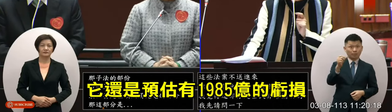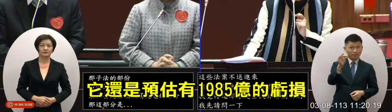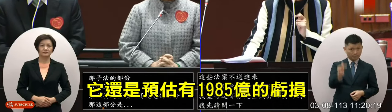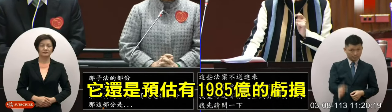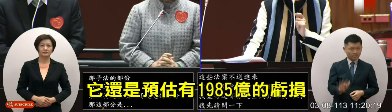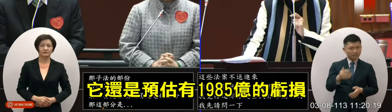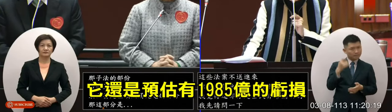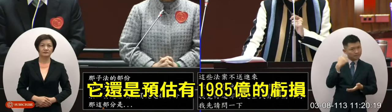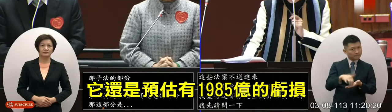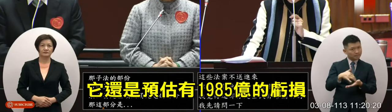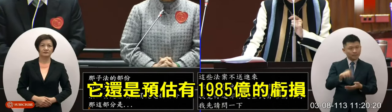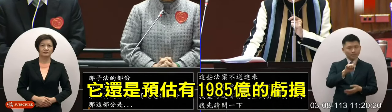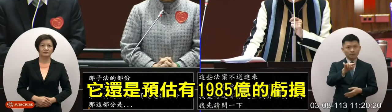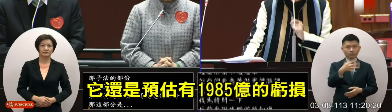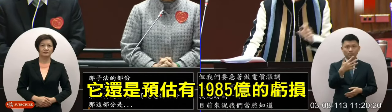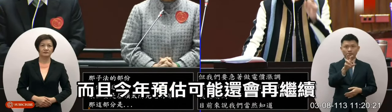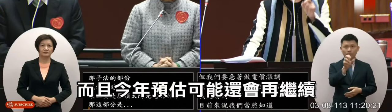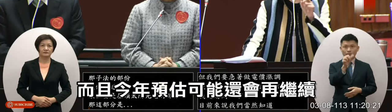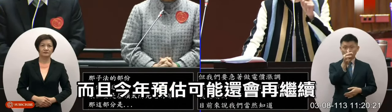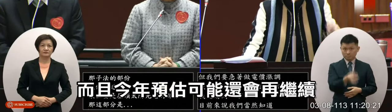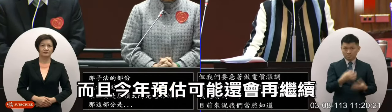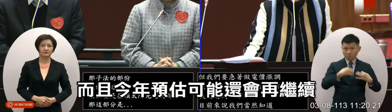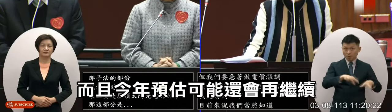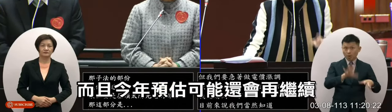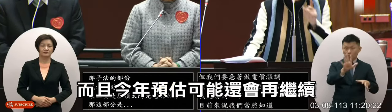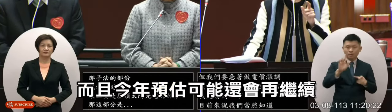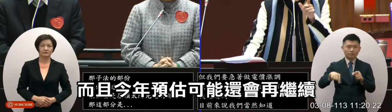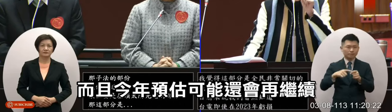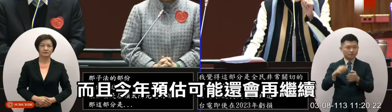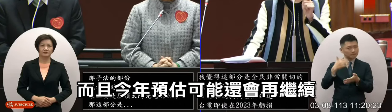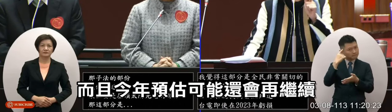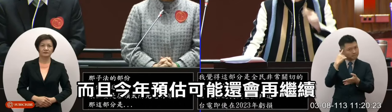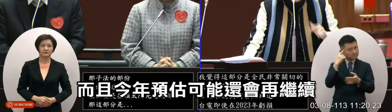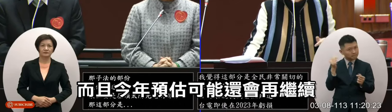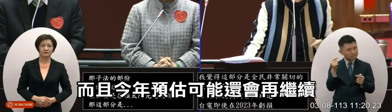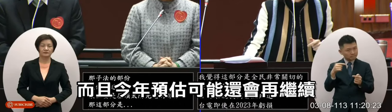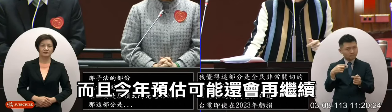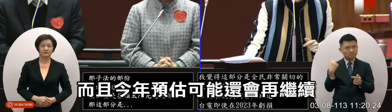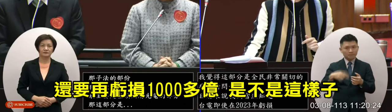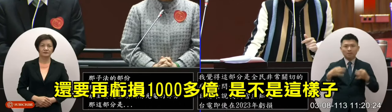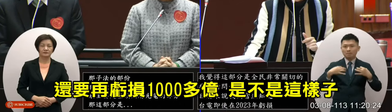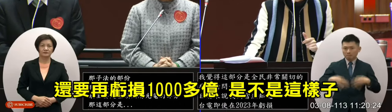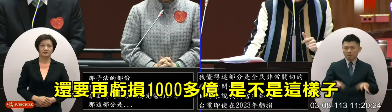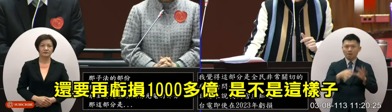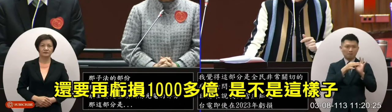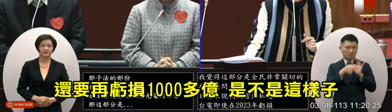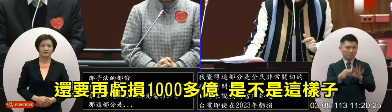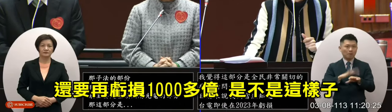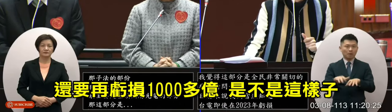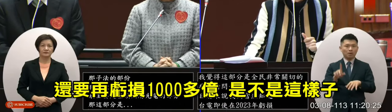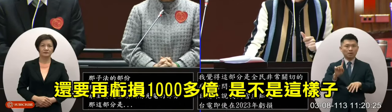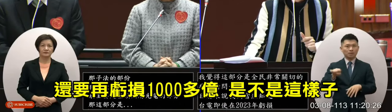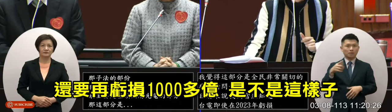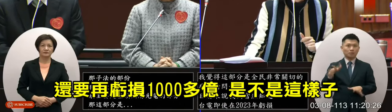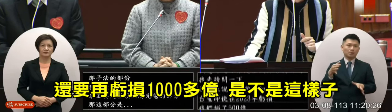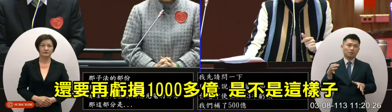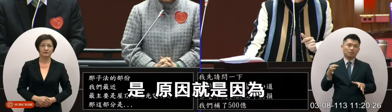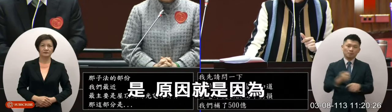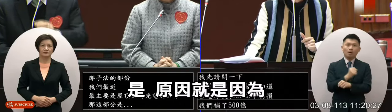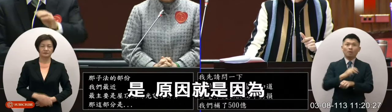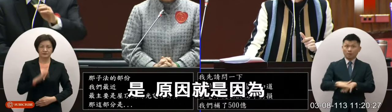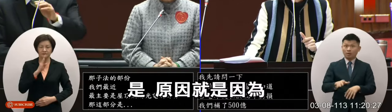有1985亿的亏损，而且今年预估可能还会再继续，还要再亏损1000多亿，是不是这样